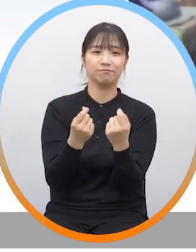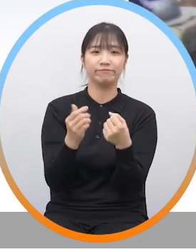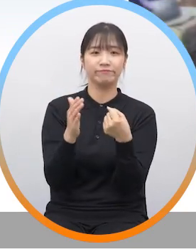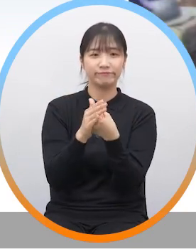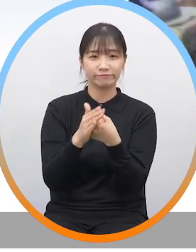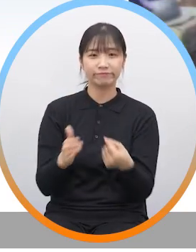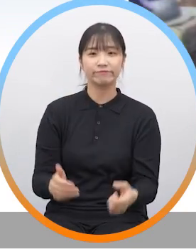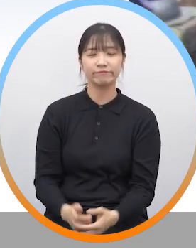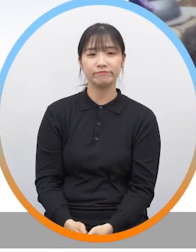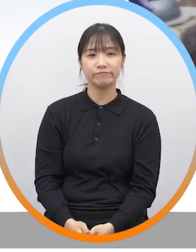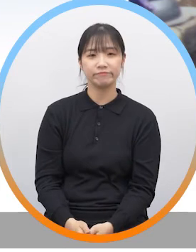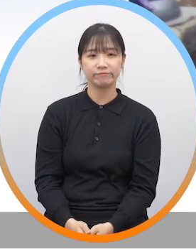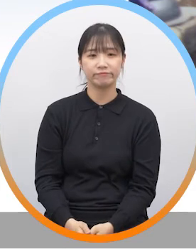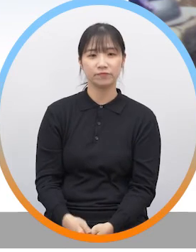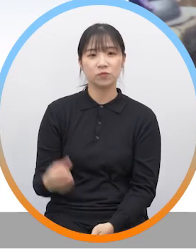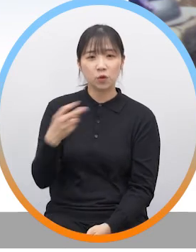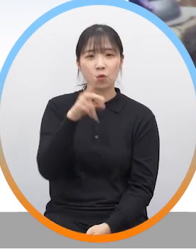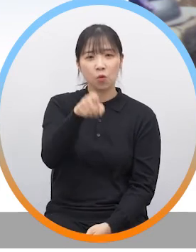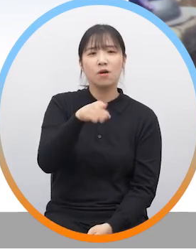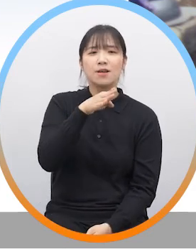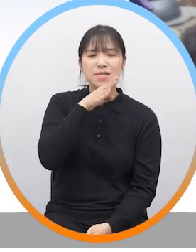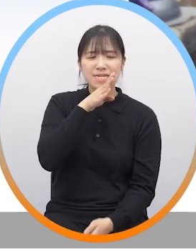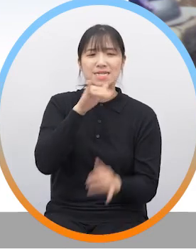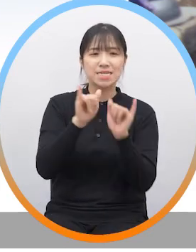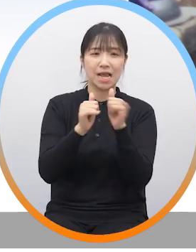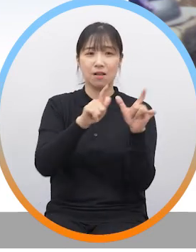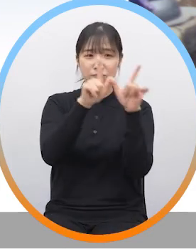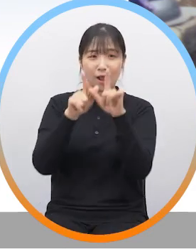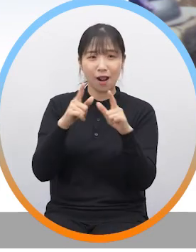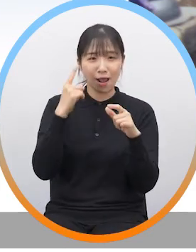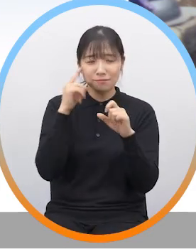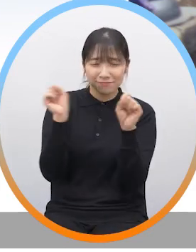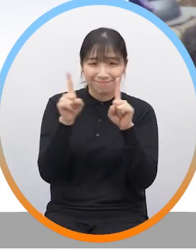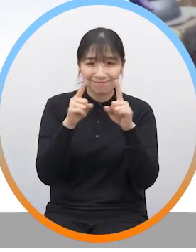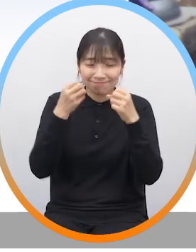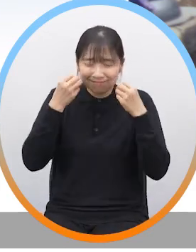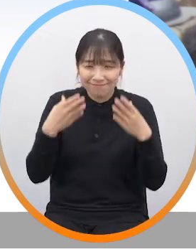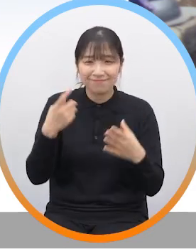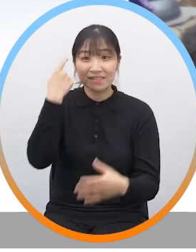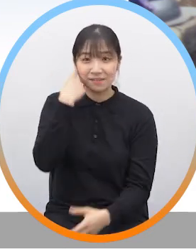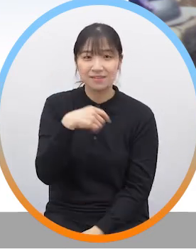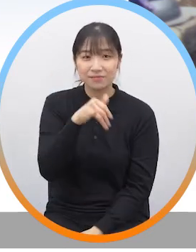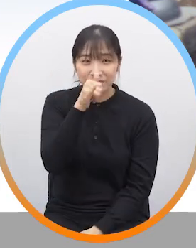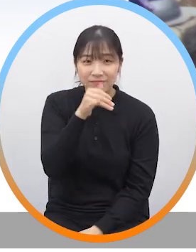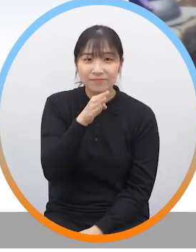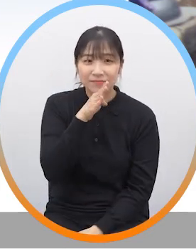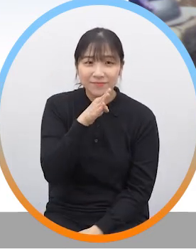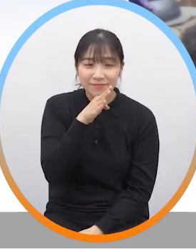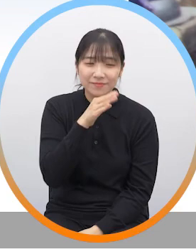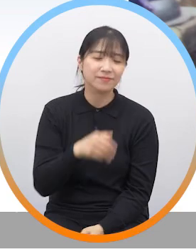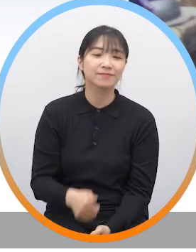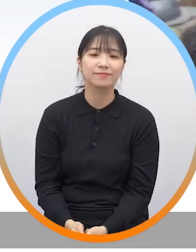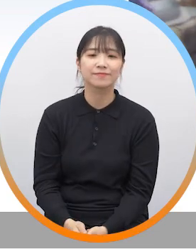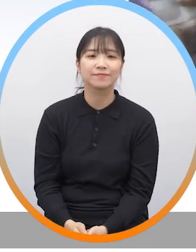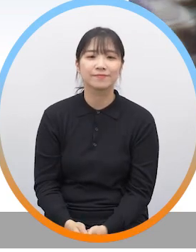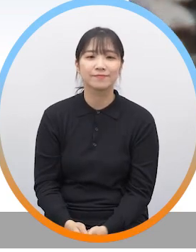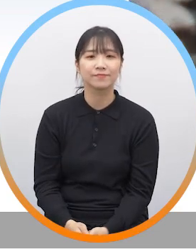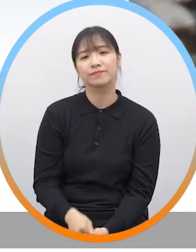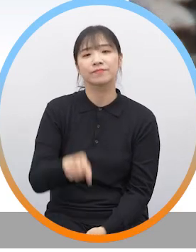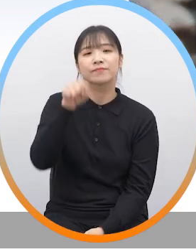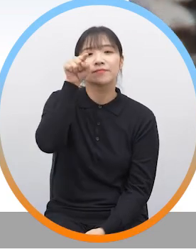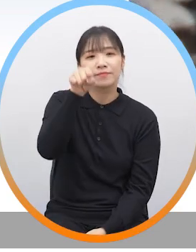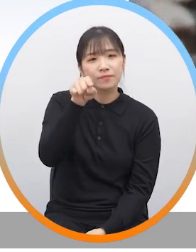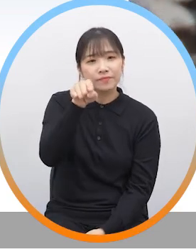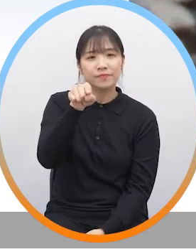의해서. 자, 이런 것은 실제 사람이 살고 있기 때문에 굉장히 생동감이 있다는 것이 보여지지 않습니까? 자, 여기는